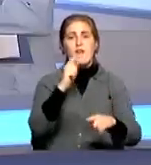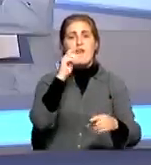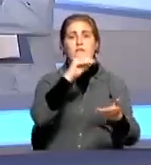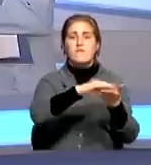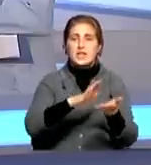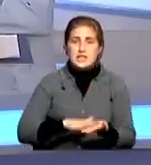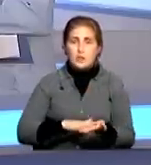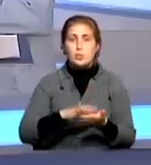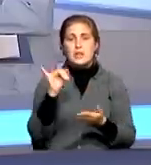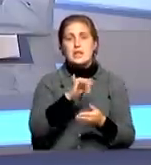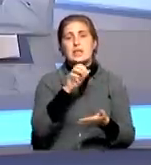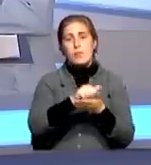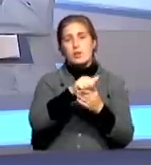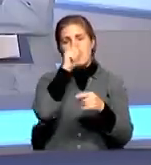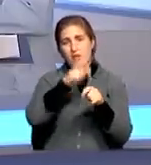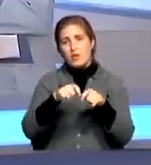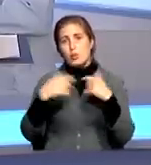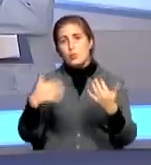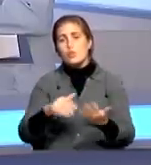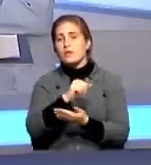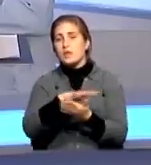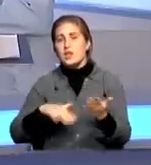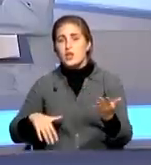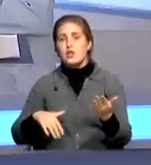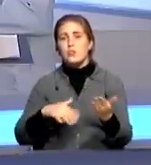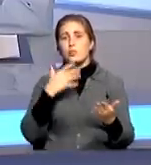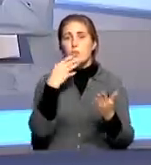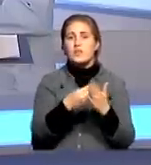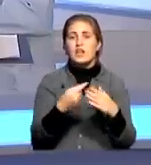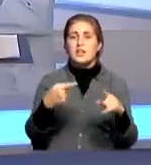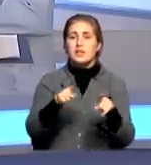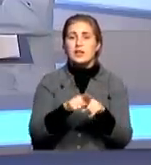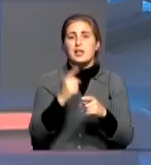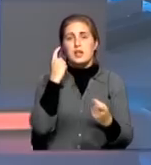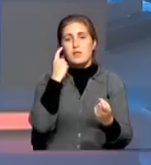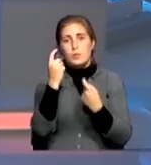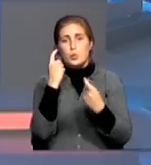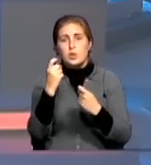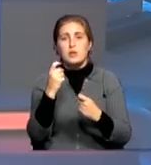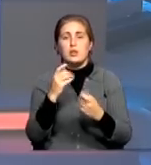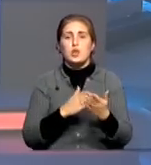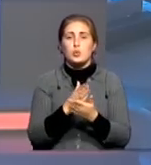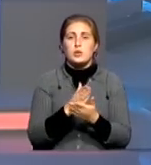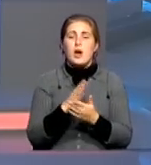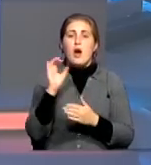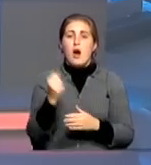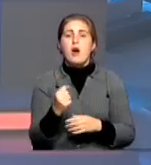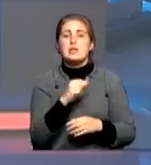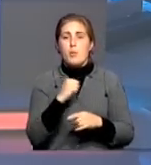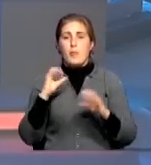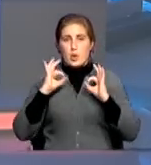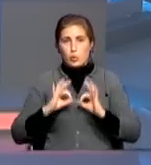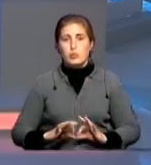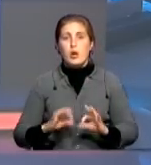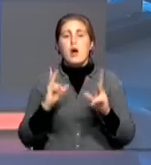и занимаются проверкой уже в дальнейшем собственников таких информационных ресурсов и реакции, фиксации. А вот сама прокуратура